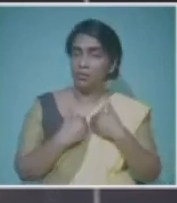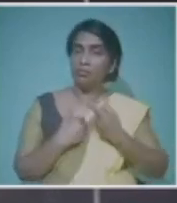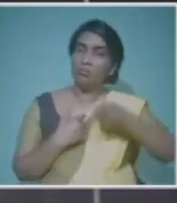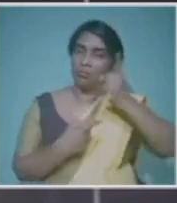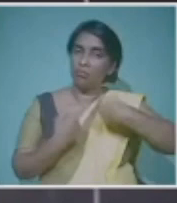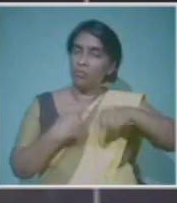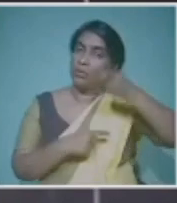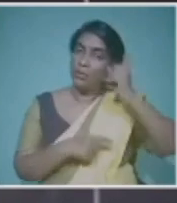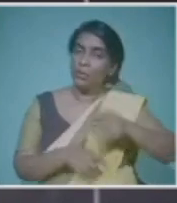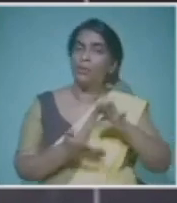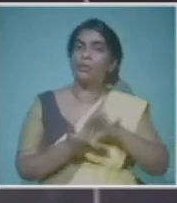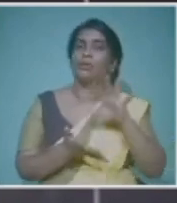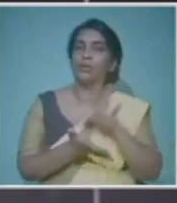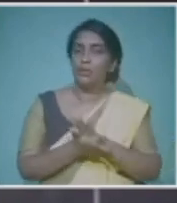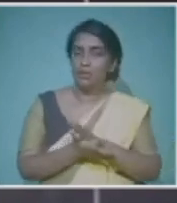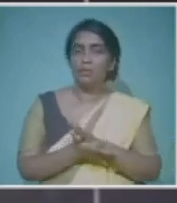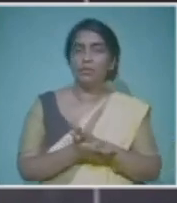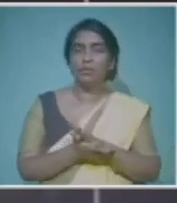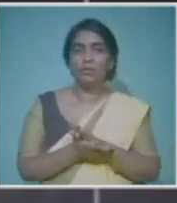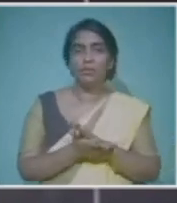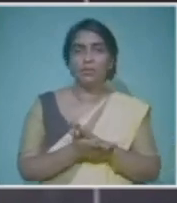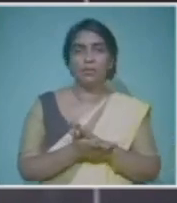ඒකමතික තීරණය තමයි මොවුන්